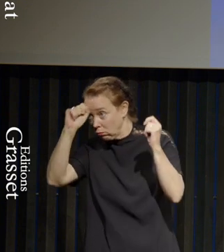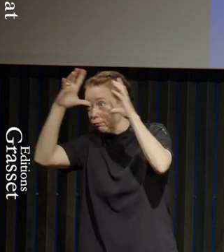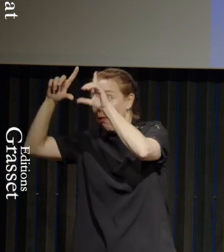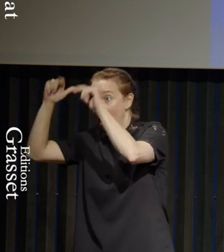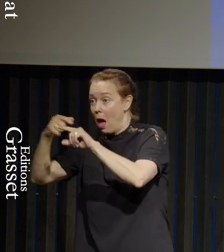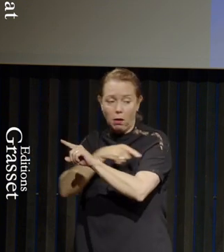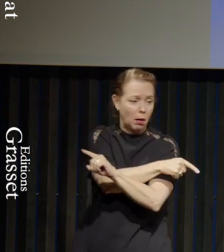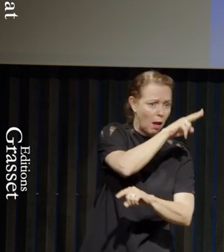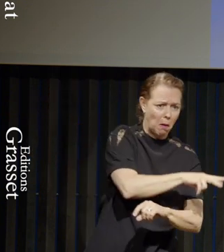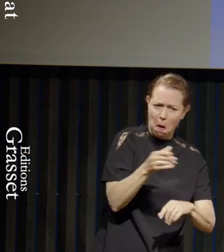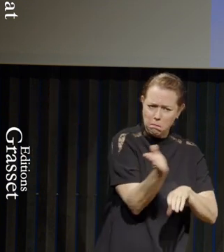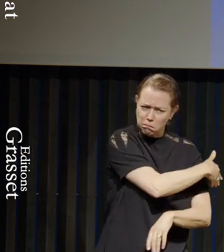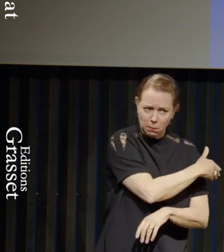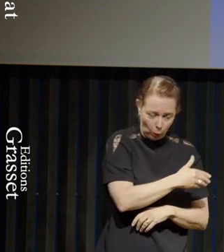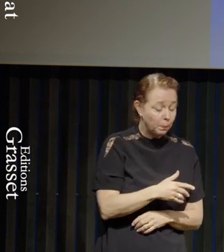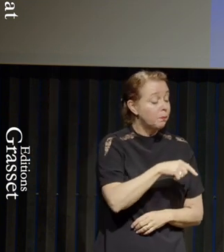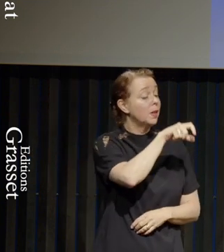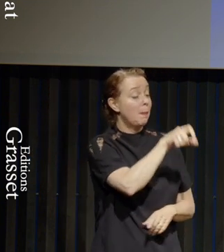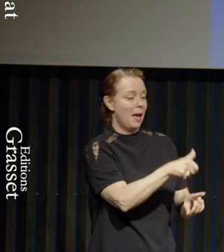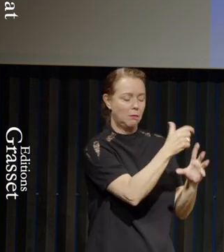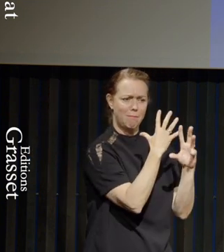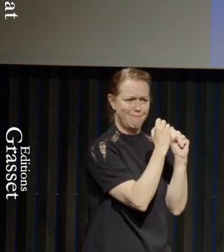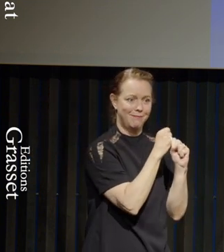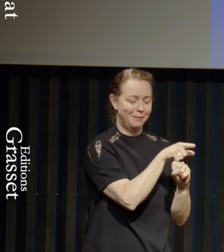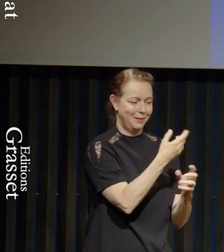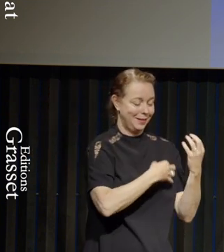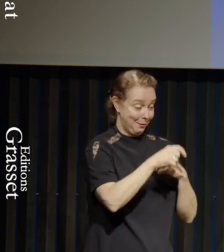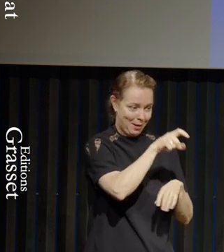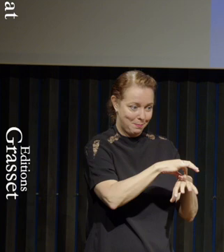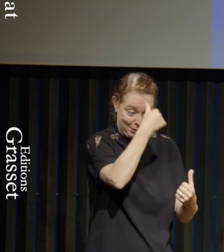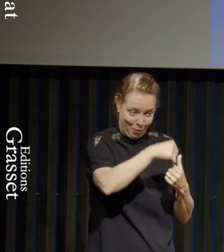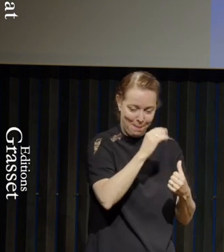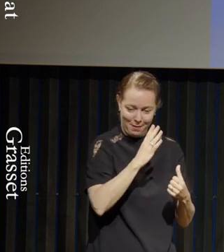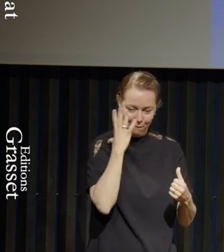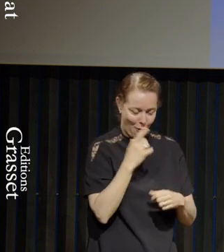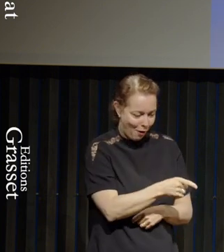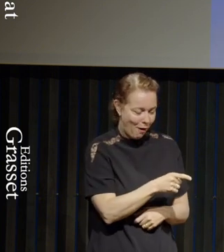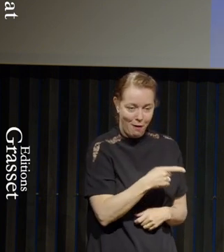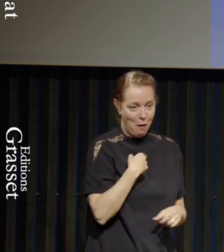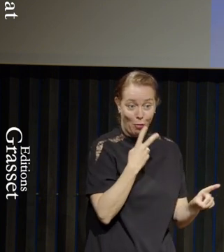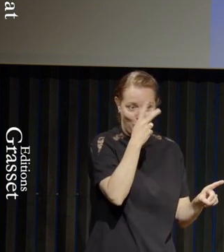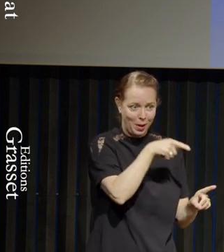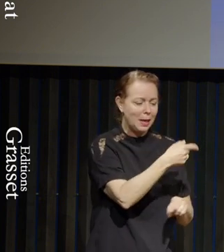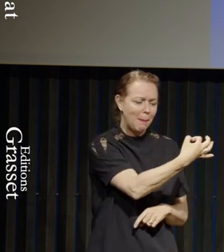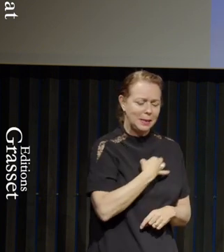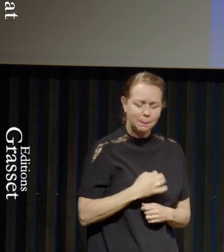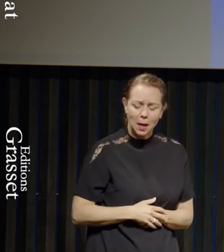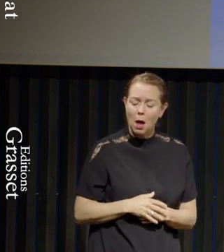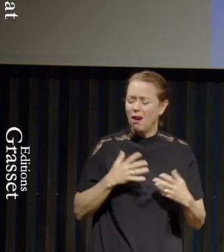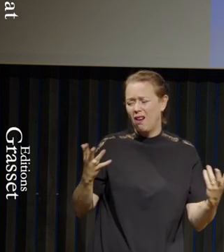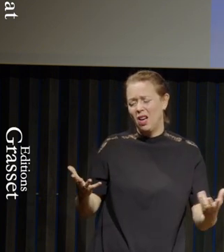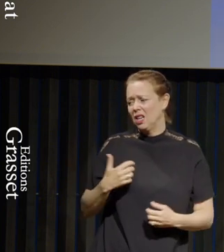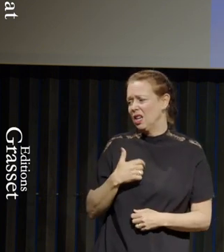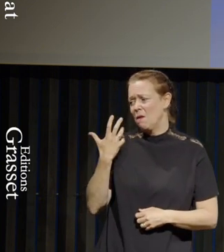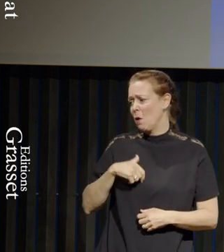résumé parfaitement, et avec un certain talent, en me disant un jour qu'il ne voulait plus voir